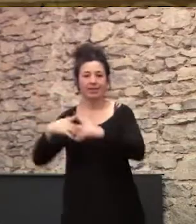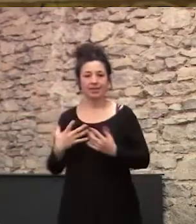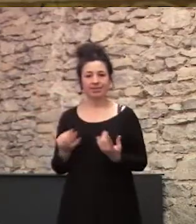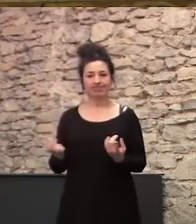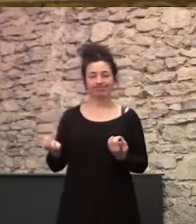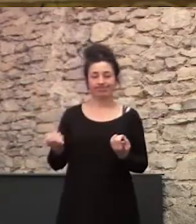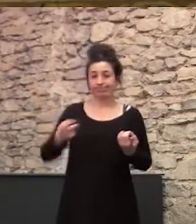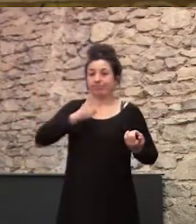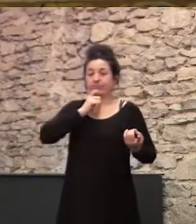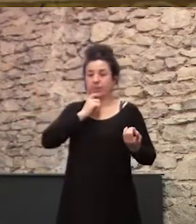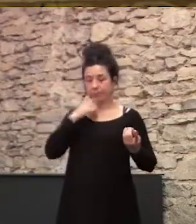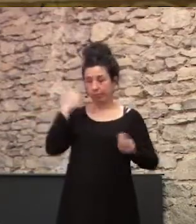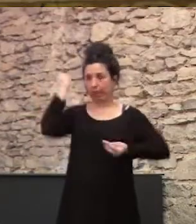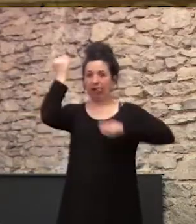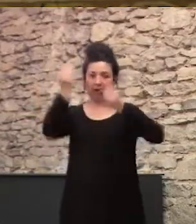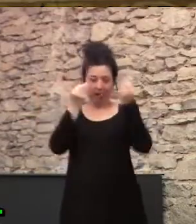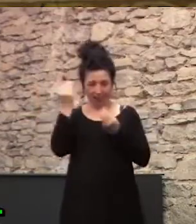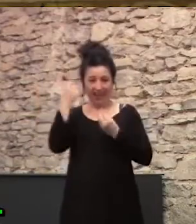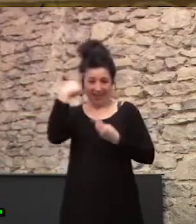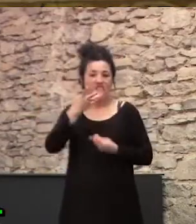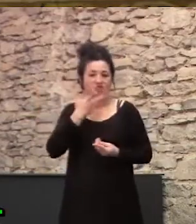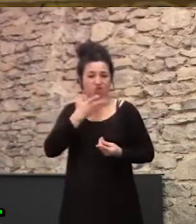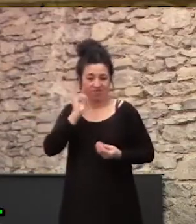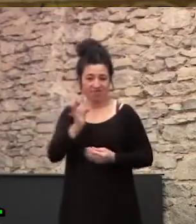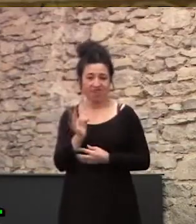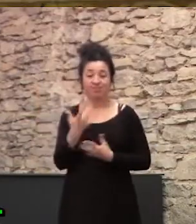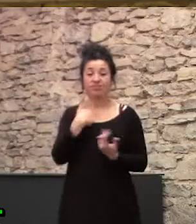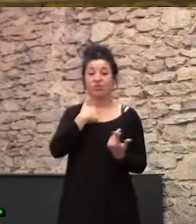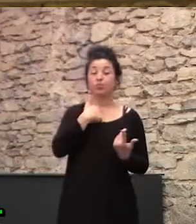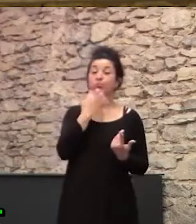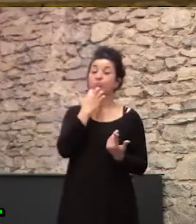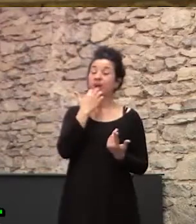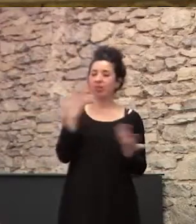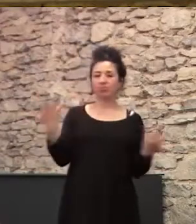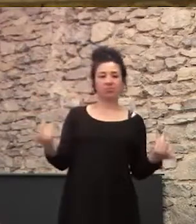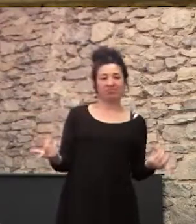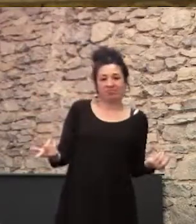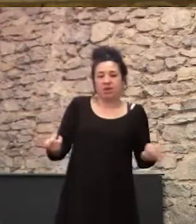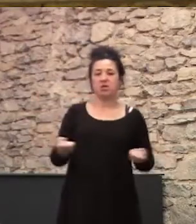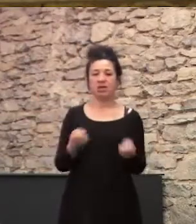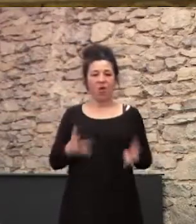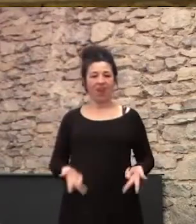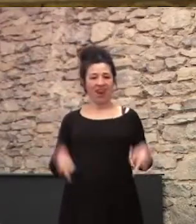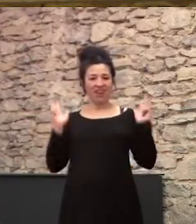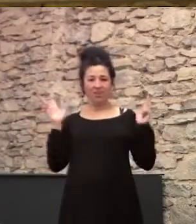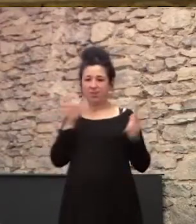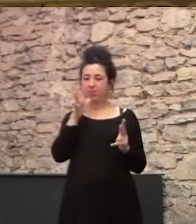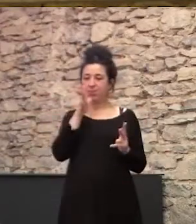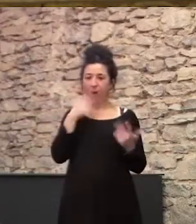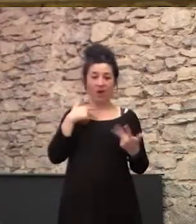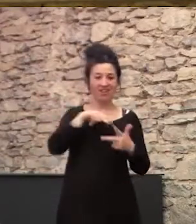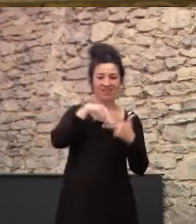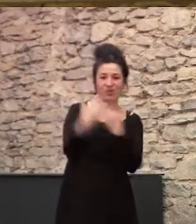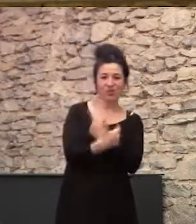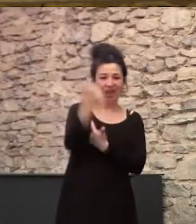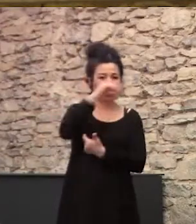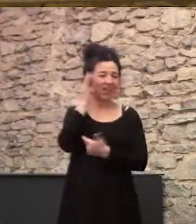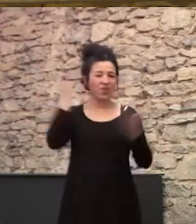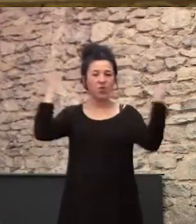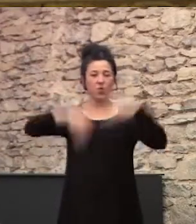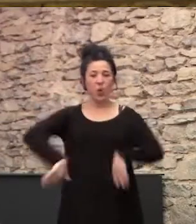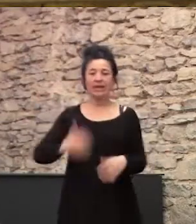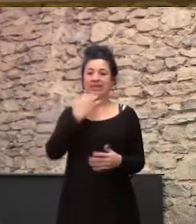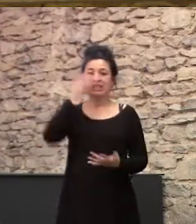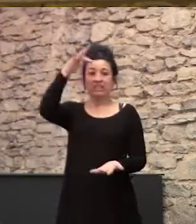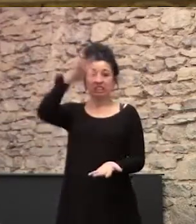bat, bueno, hau, nik uste dut nahiko ezaguna dela. Orduan, guka, ni adibidez hortaz nahiko liberrenago. Eta, de hecho, esaten diaten bakoitzen zuzio gaztelera